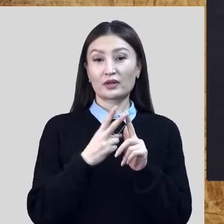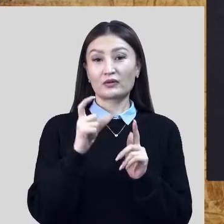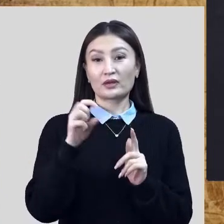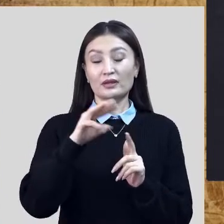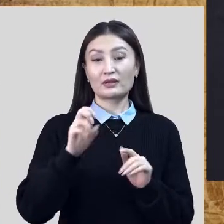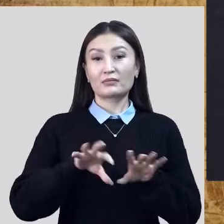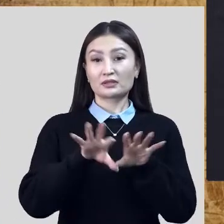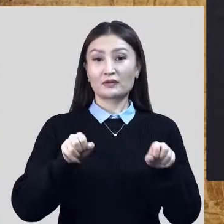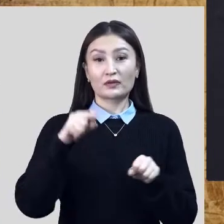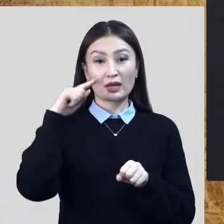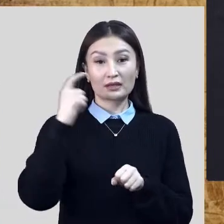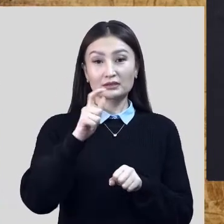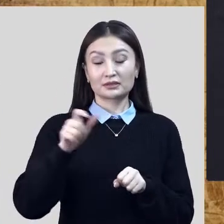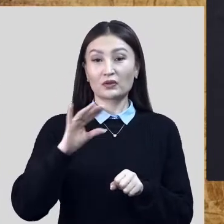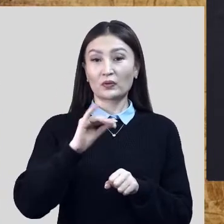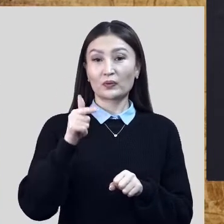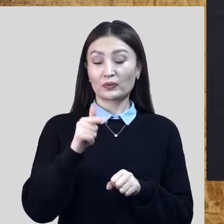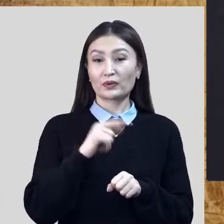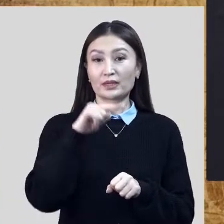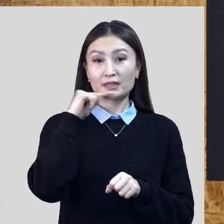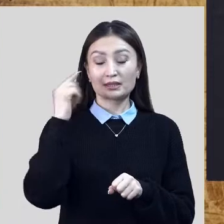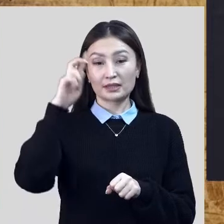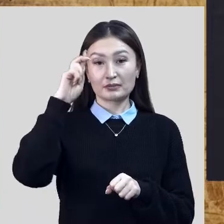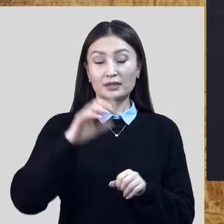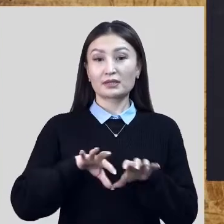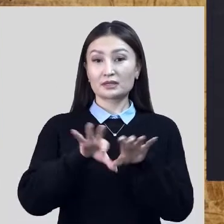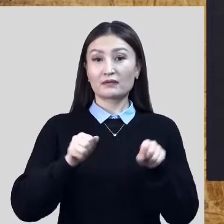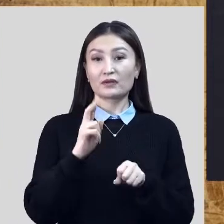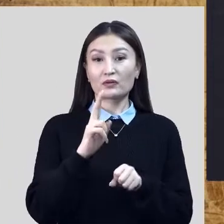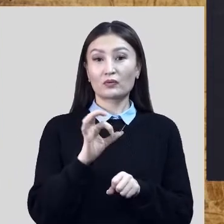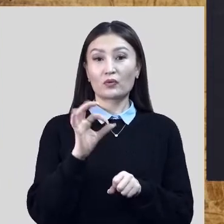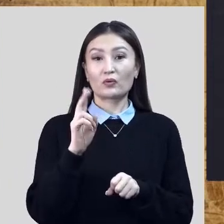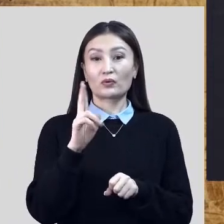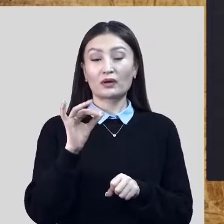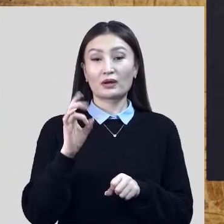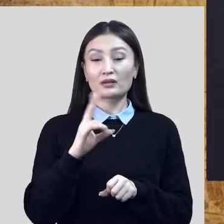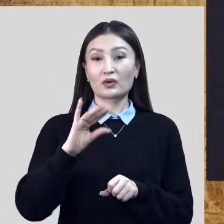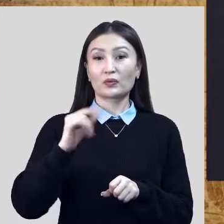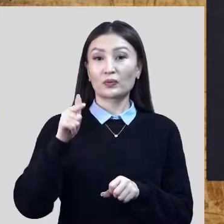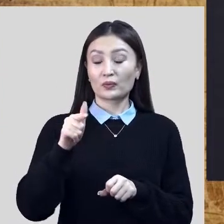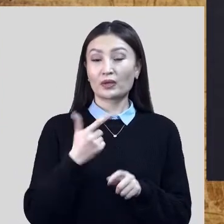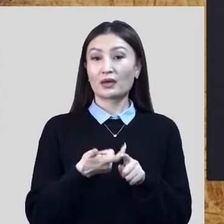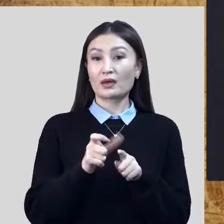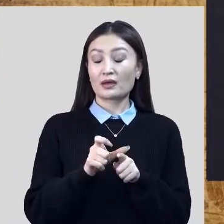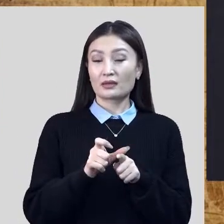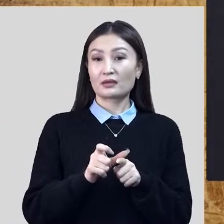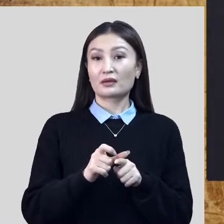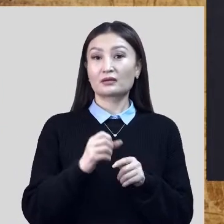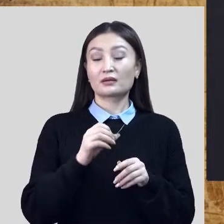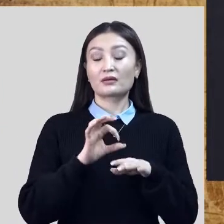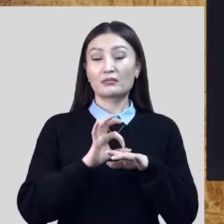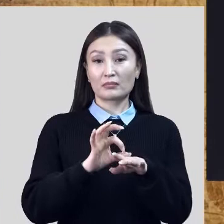этап захвата кыргызов на юге Российской империей и захват Коканского ханства. Но на юге этот процесс